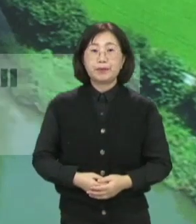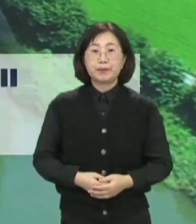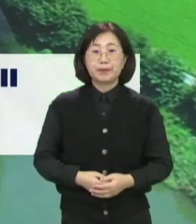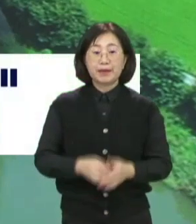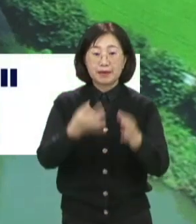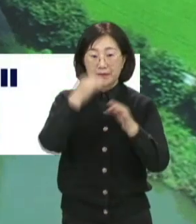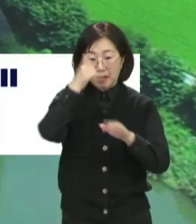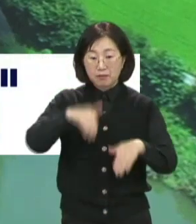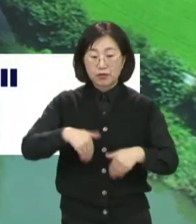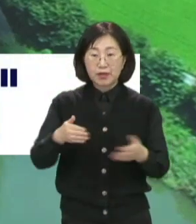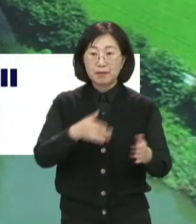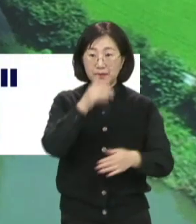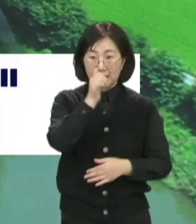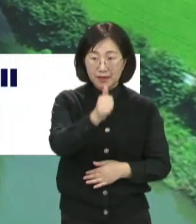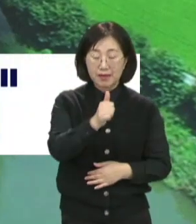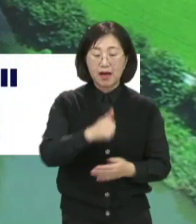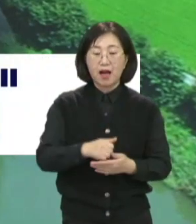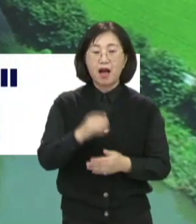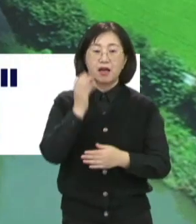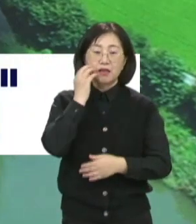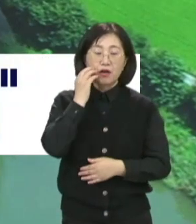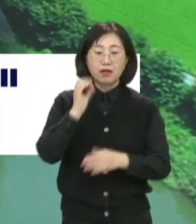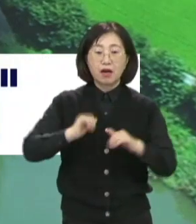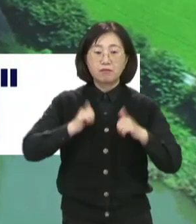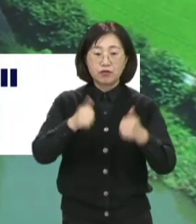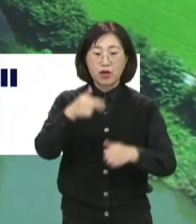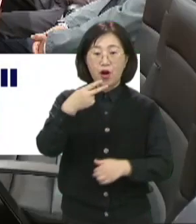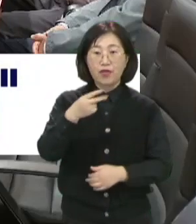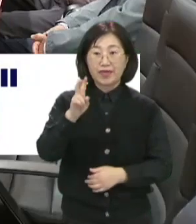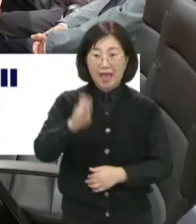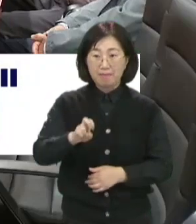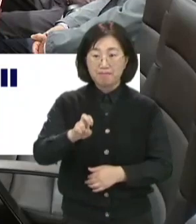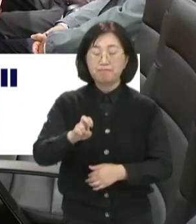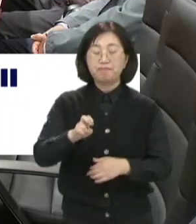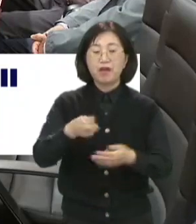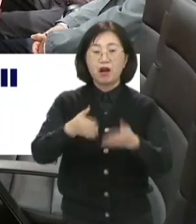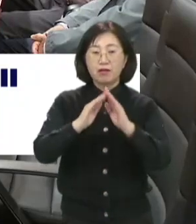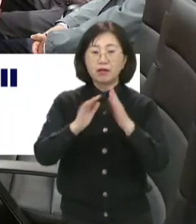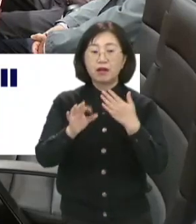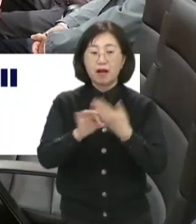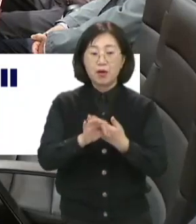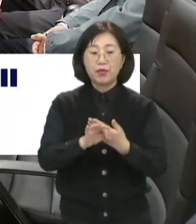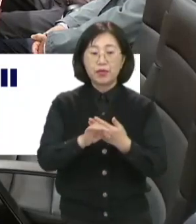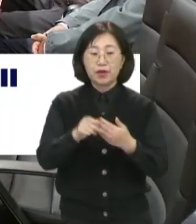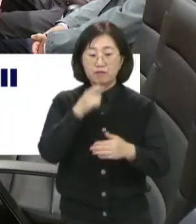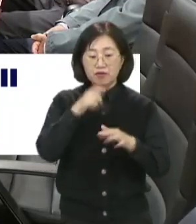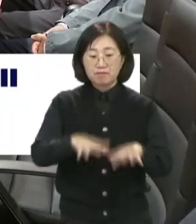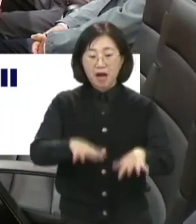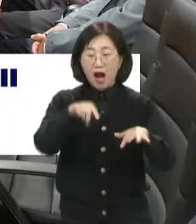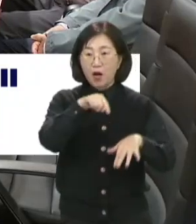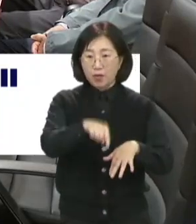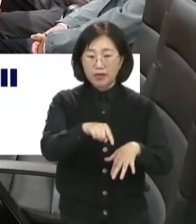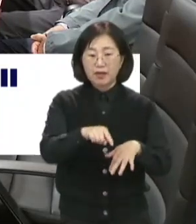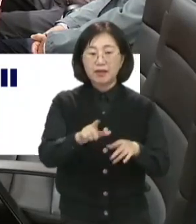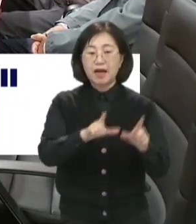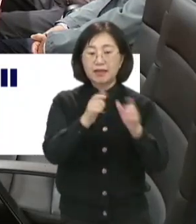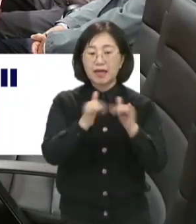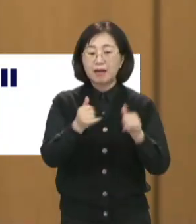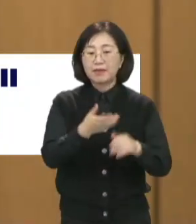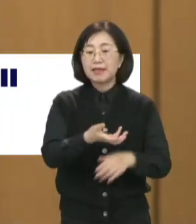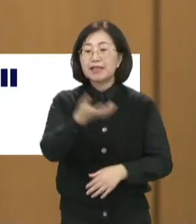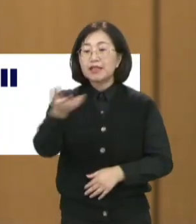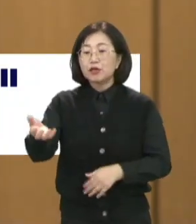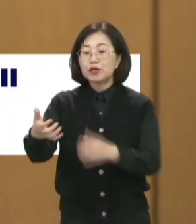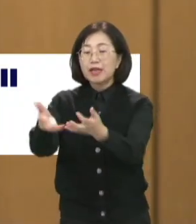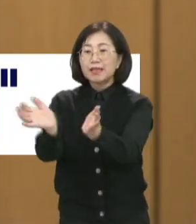김태음 충남지사가 청양 부여에 됨 건설이 추진되면 수몰지 주민이 거주할 집단 이주 단지를 건립하겠다고